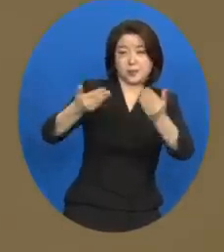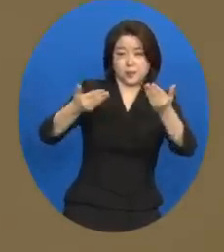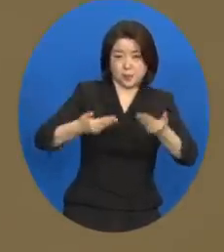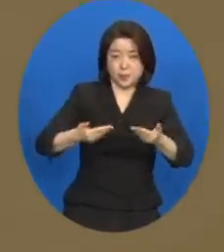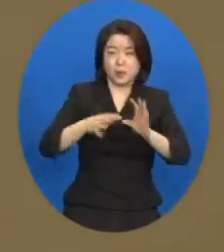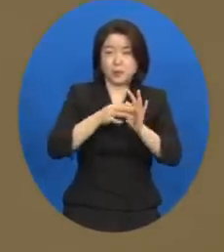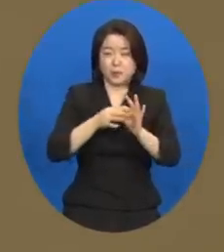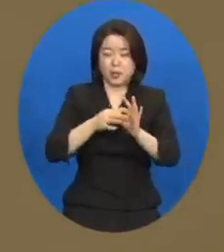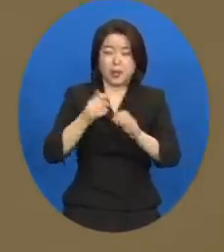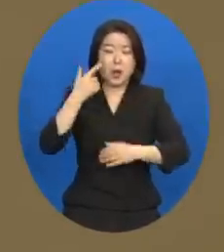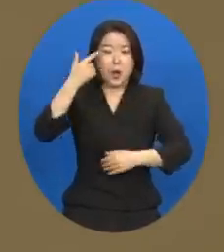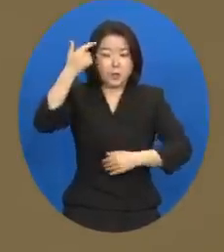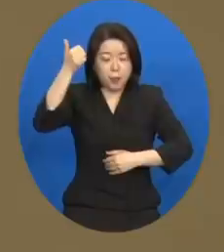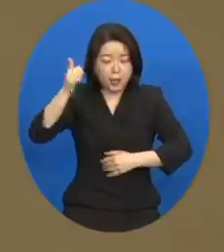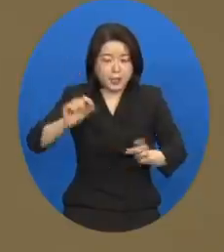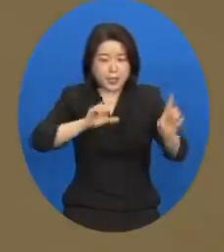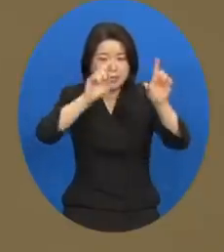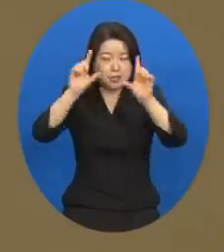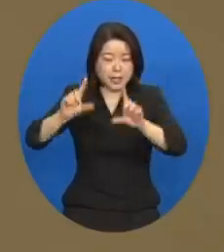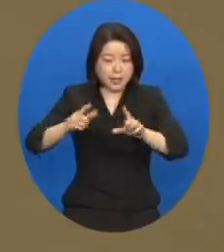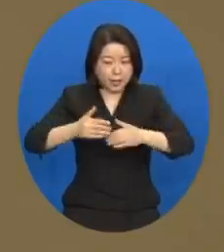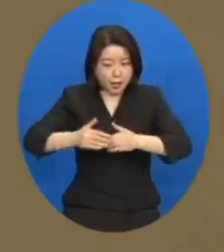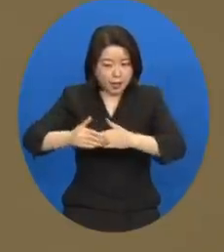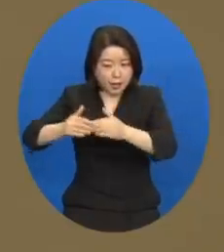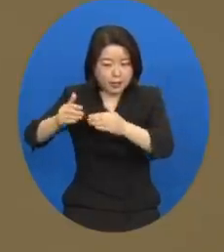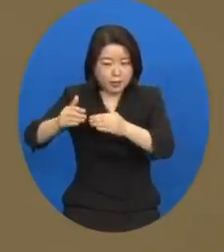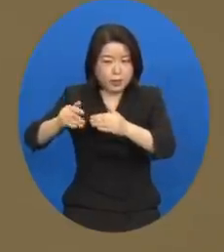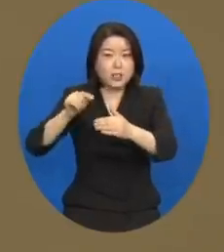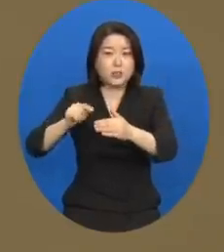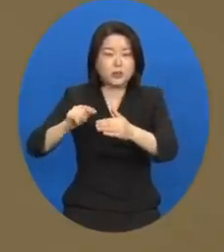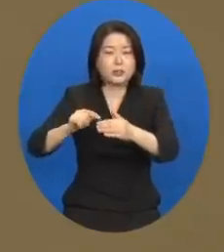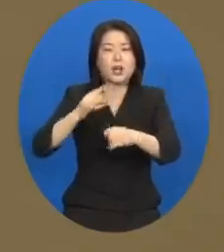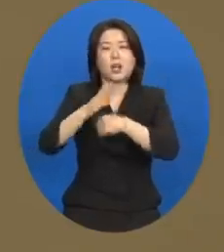살게 하시는 것은 놀라운 하나님의 계획이 있는 것이었어요.